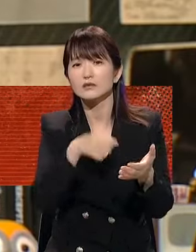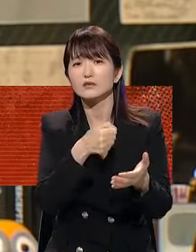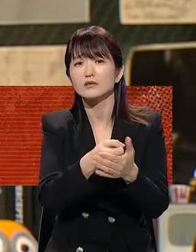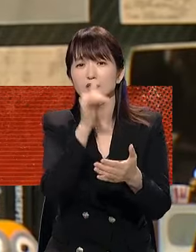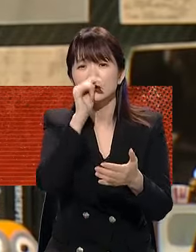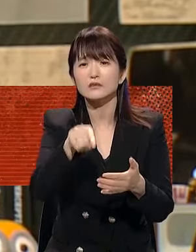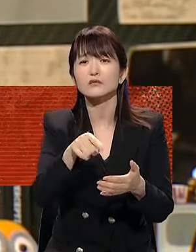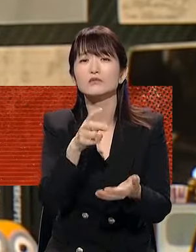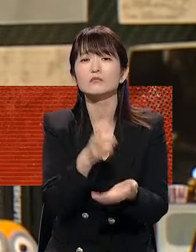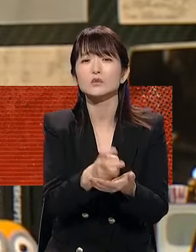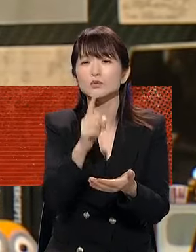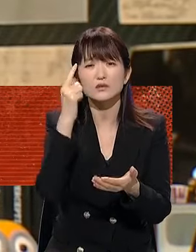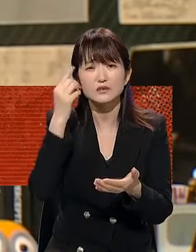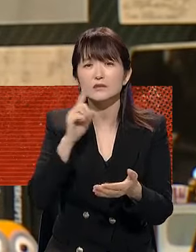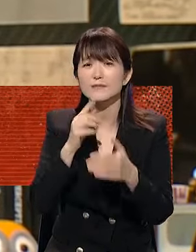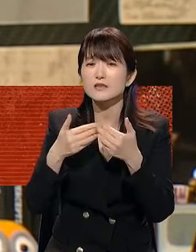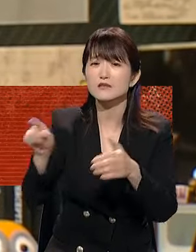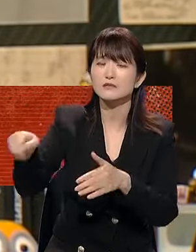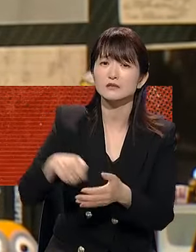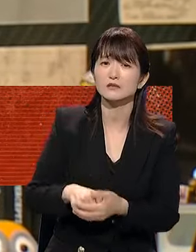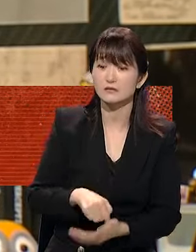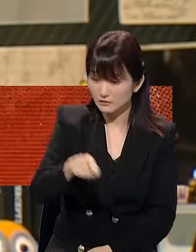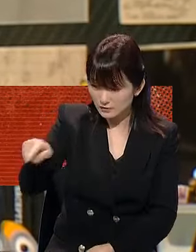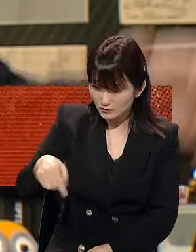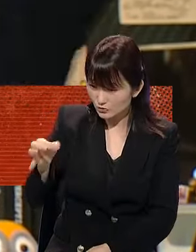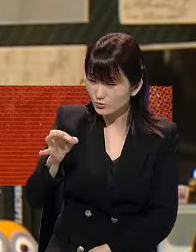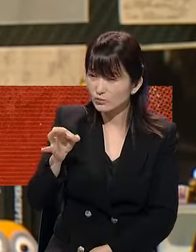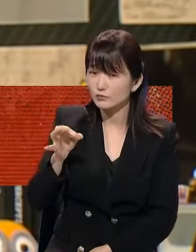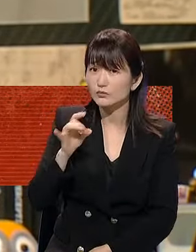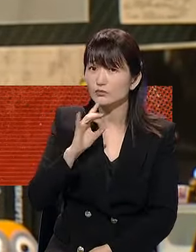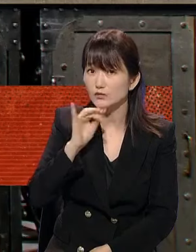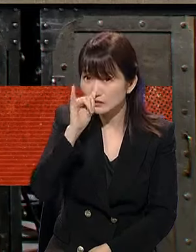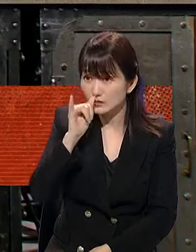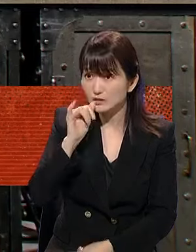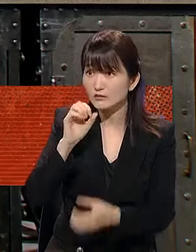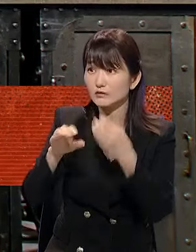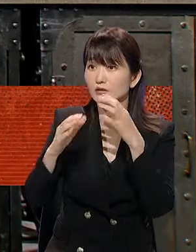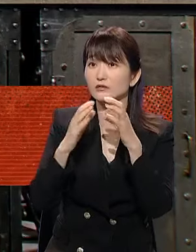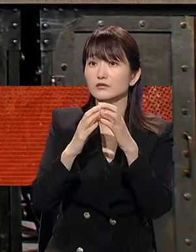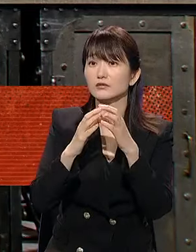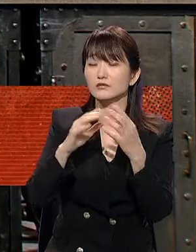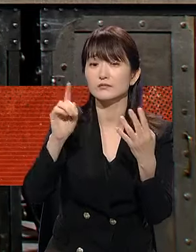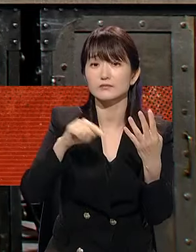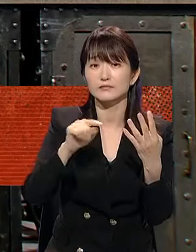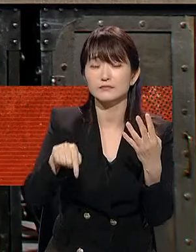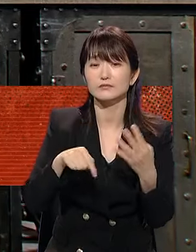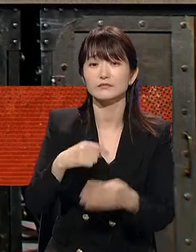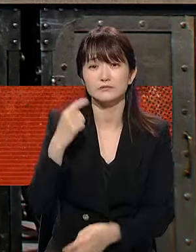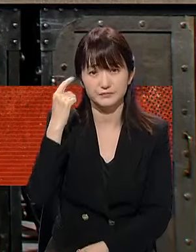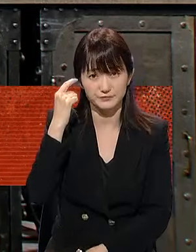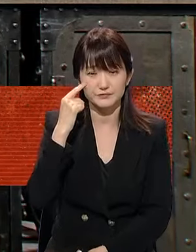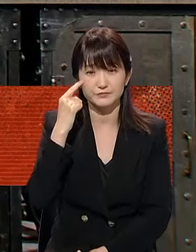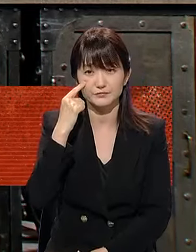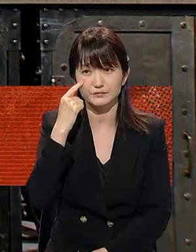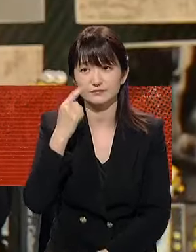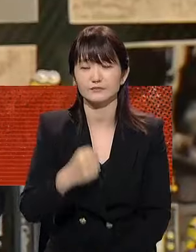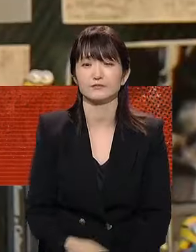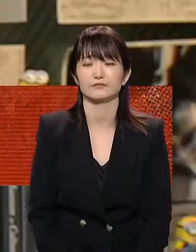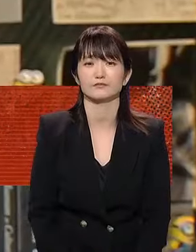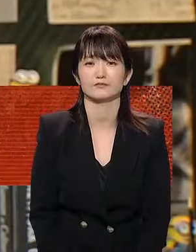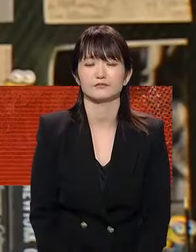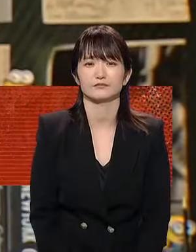걸 아니 이런 법이 어디 있어 막말로 거기 너들 돈만 있냐 동그라미 아니에요 좀 더 들어보세요 총무님도 할